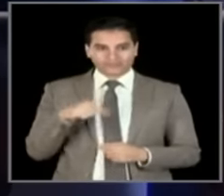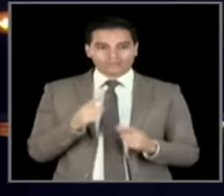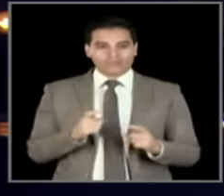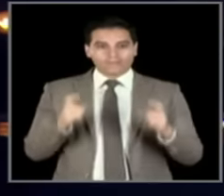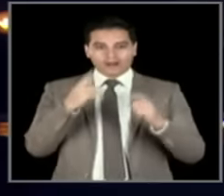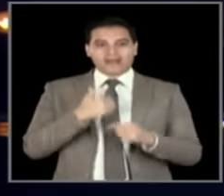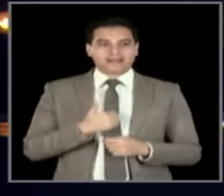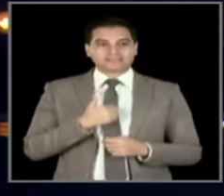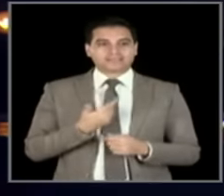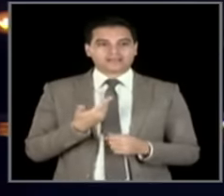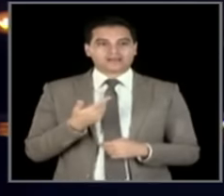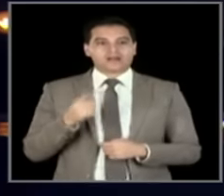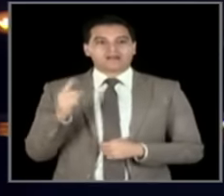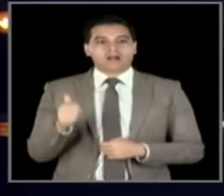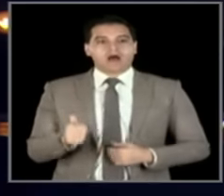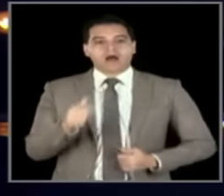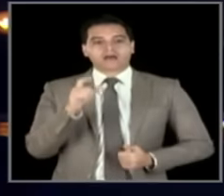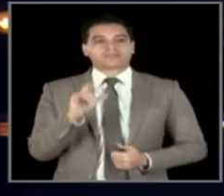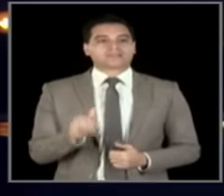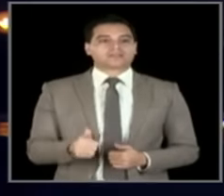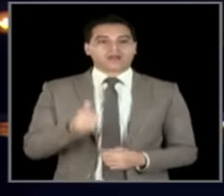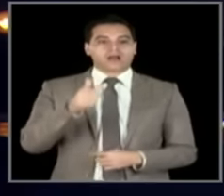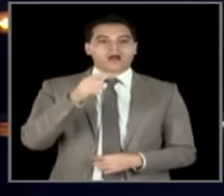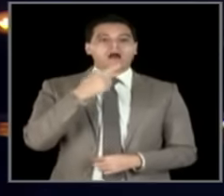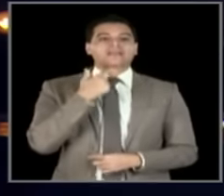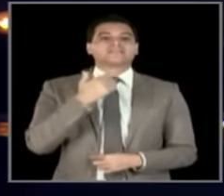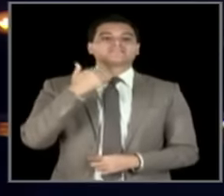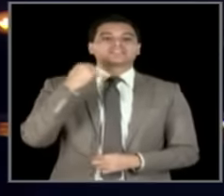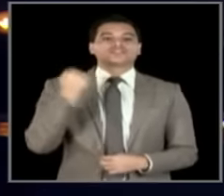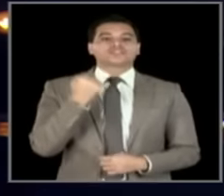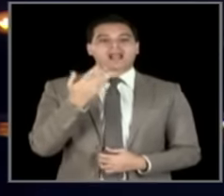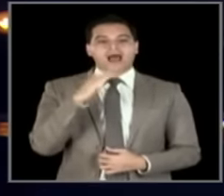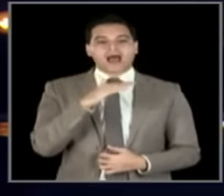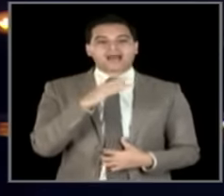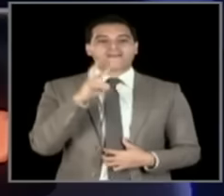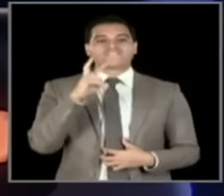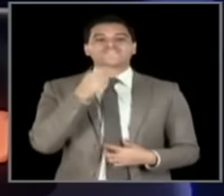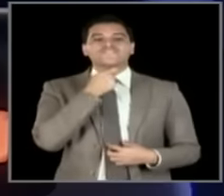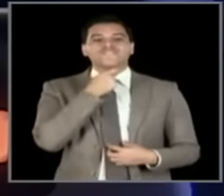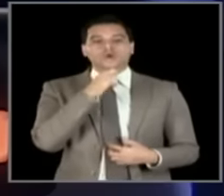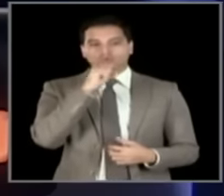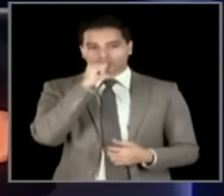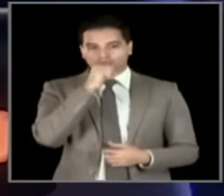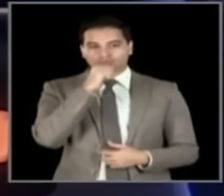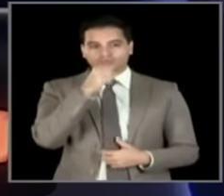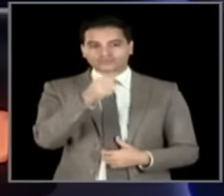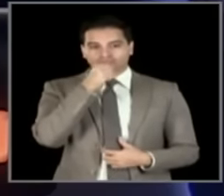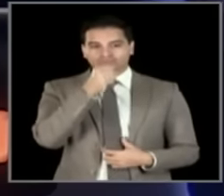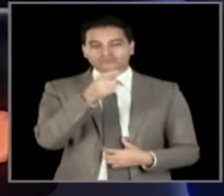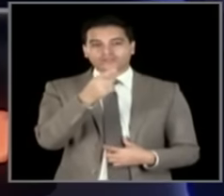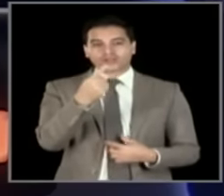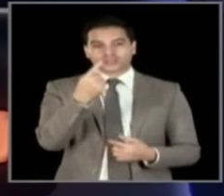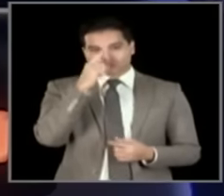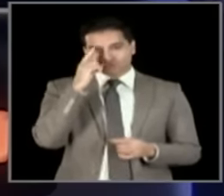ده؟ دي رانيا أصلاً نفسها تشتغل فويس أوفر. إن شاء الله. إن شاء الله إيه وصوتك